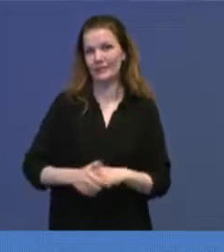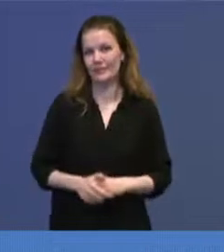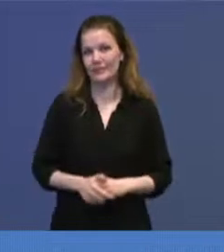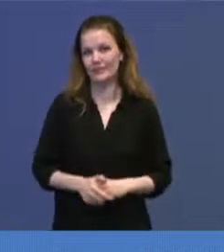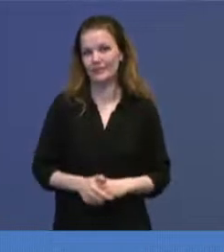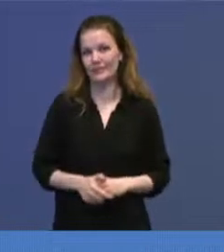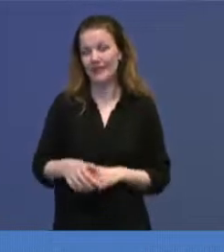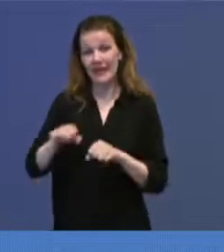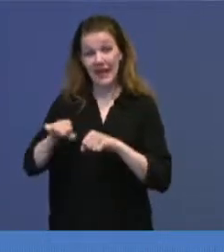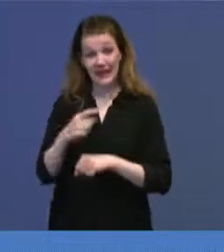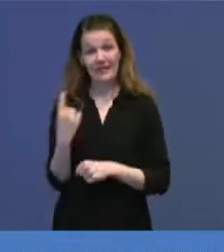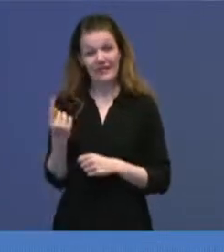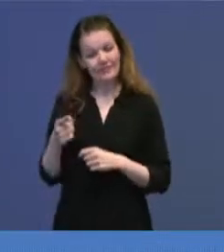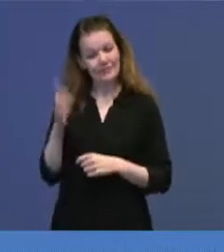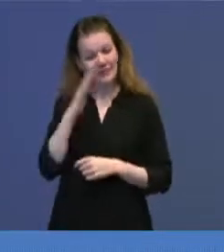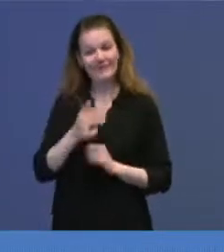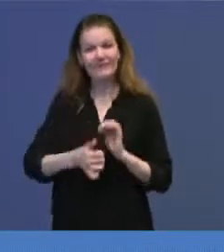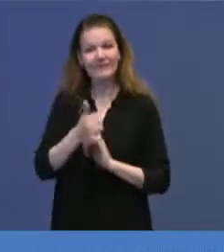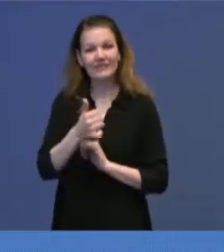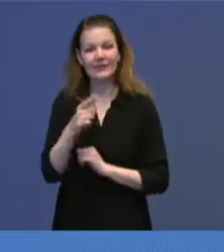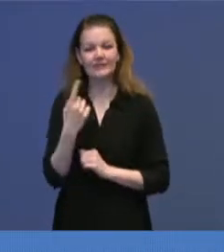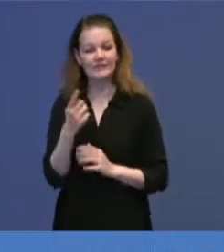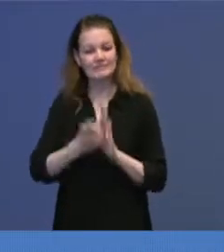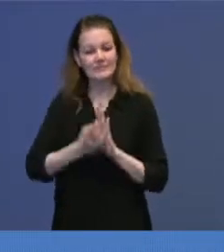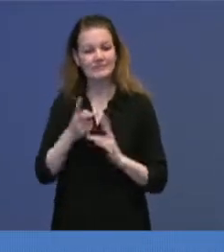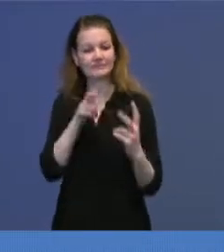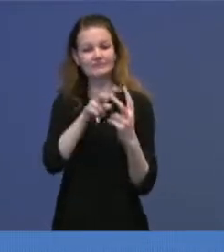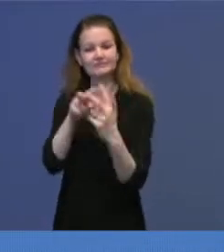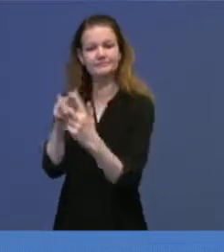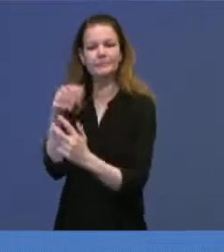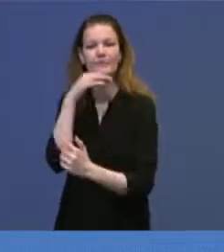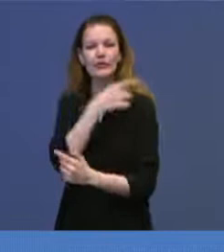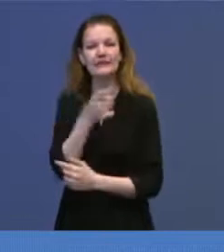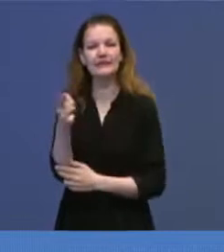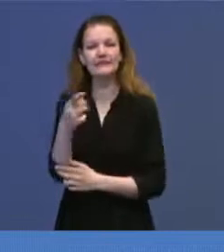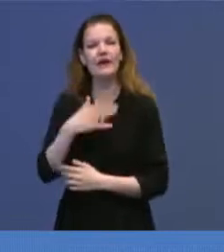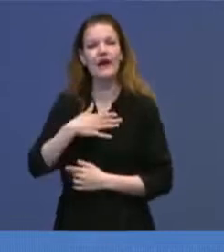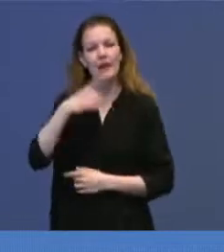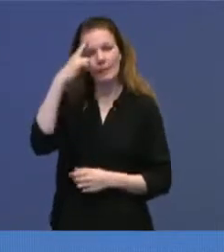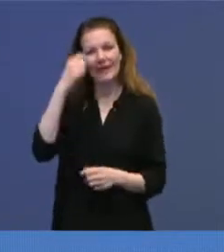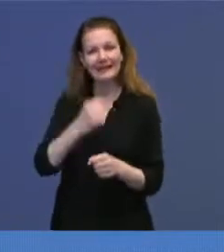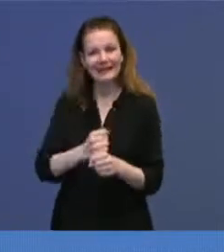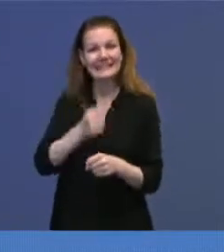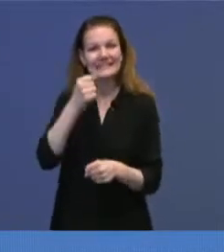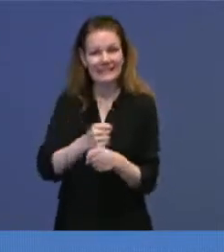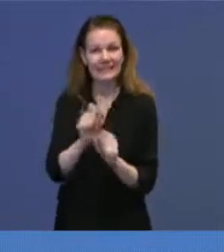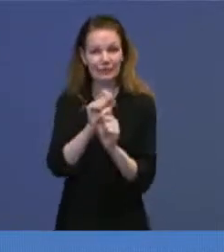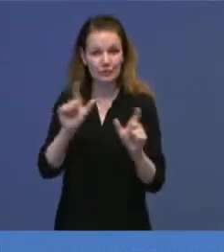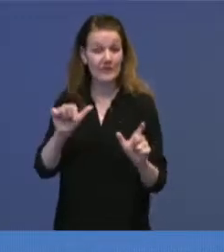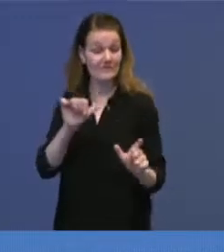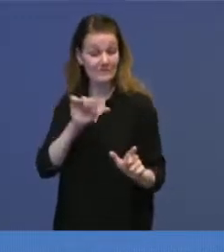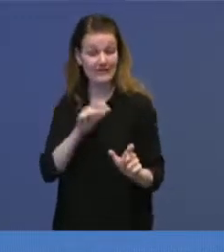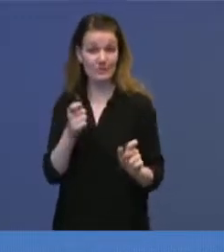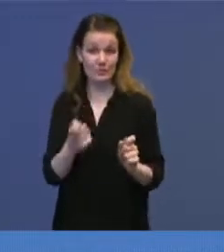Regjeringen mener det veldig viktig at vi klarer å nå raskt ut til befolkningen med pålitelig, sikker informasjon hvis noe skulle